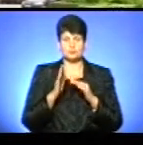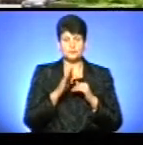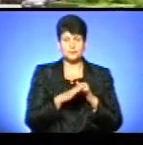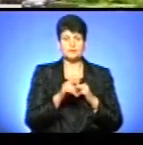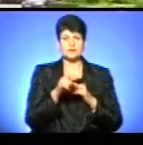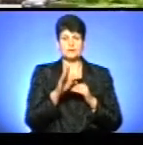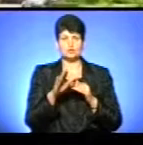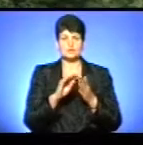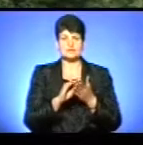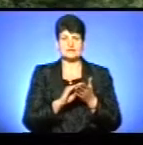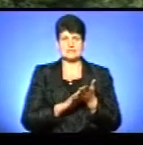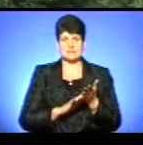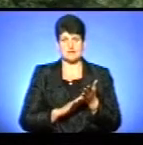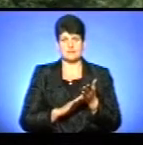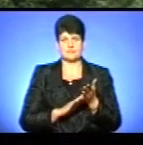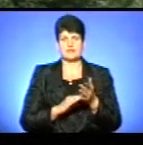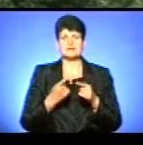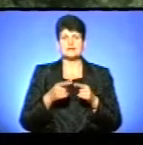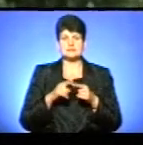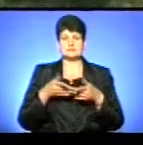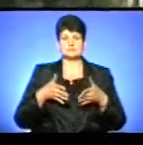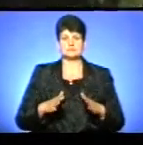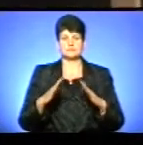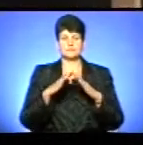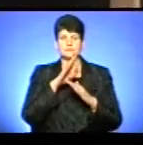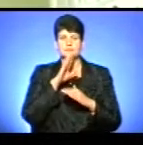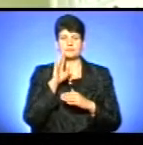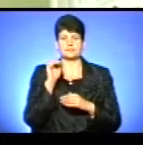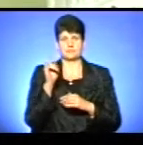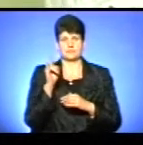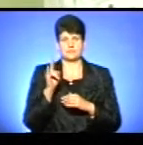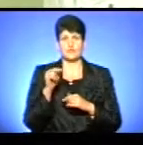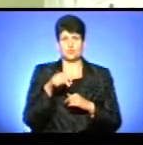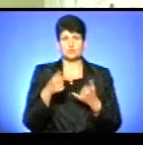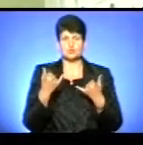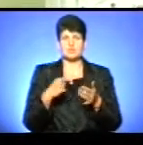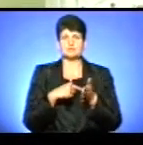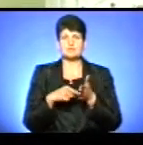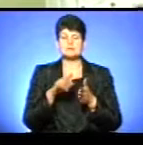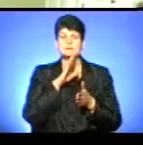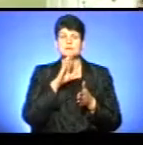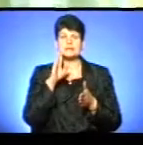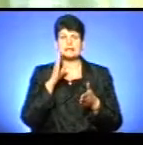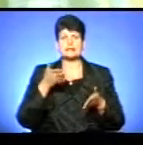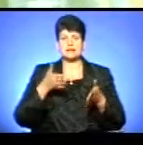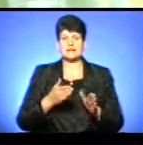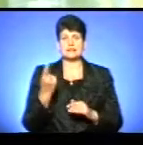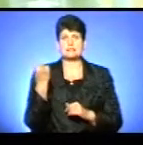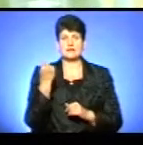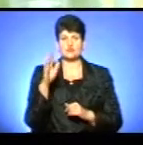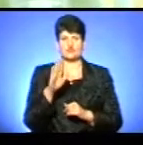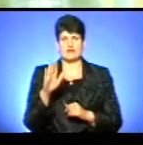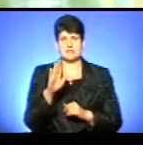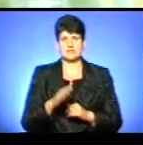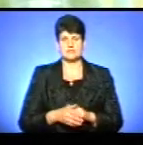вони будуть писати заяву. Це перинатальний центр «Мати і дитини». Тут сьогодні виписують матерів, які народили 1 вересня.